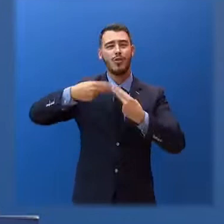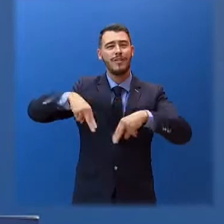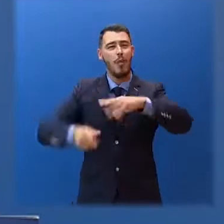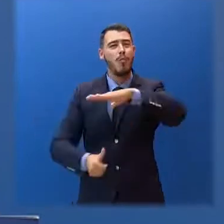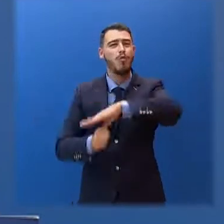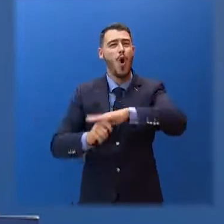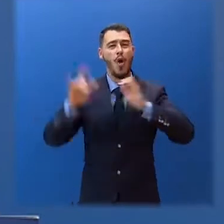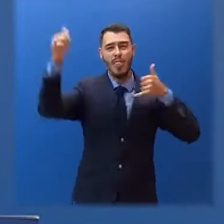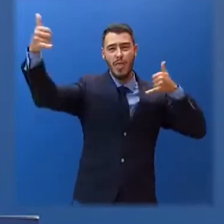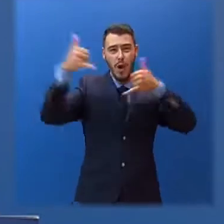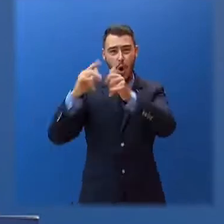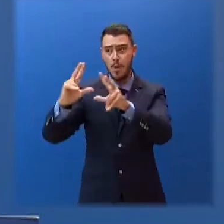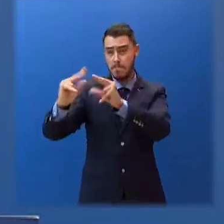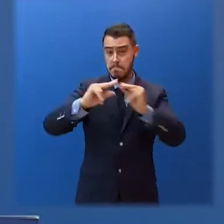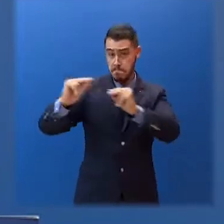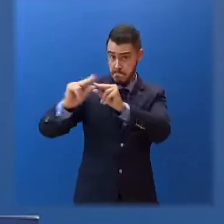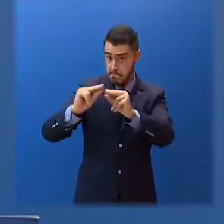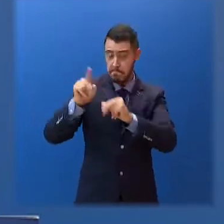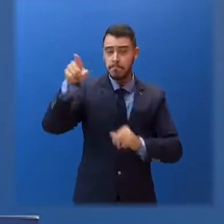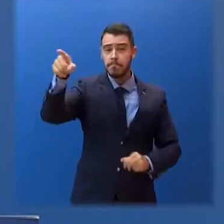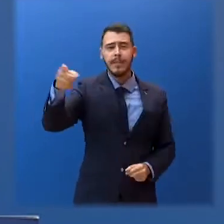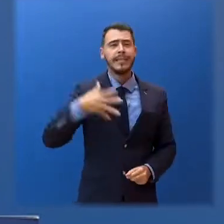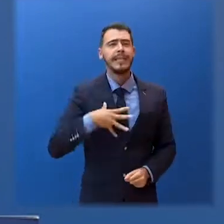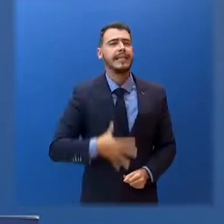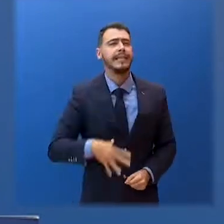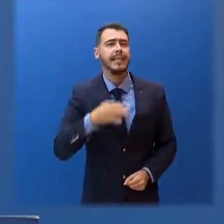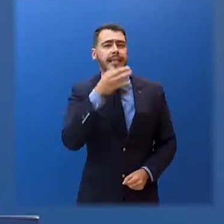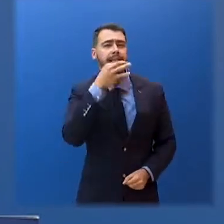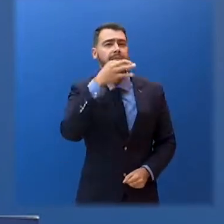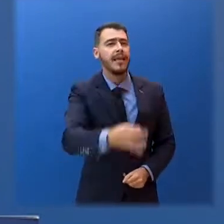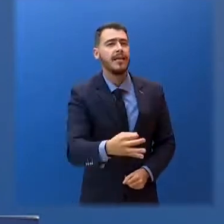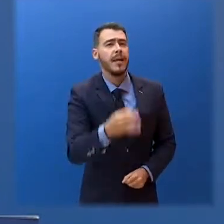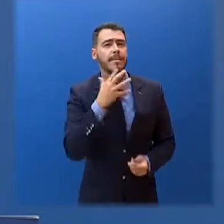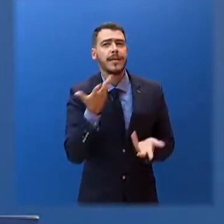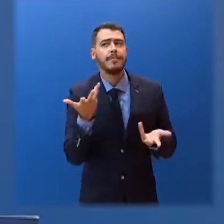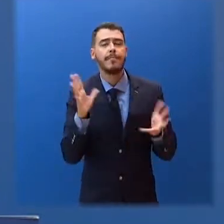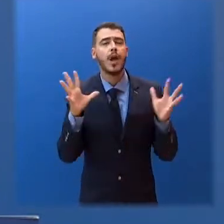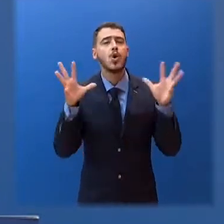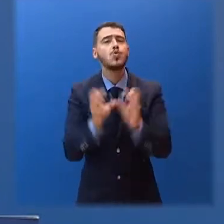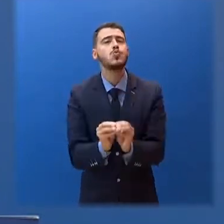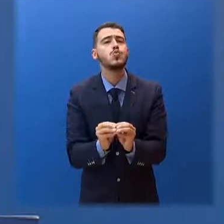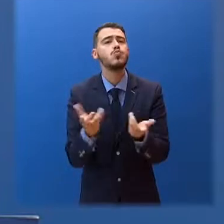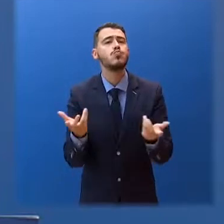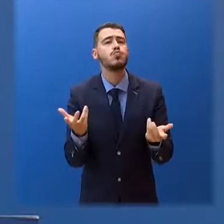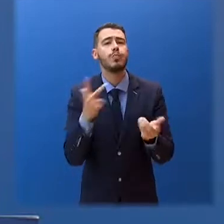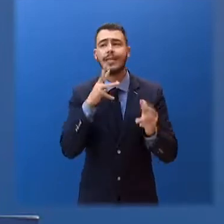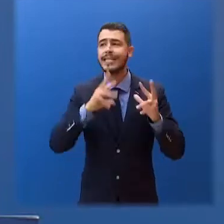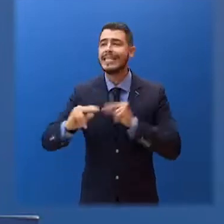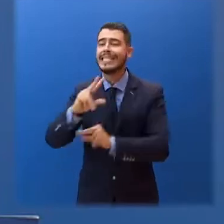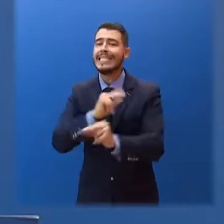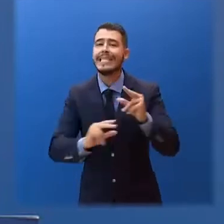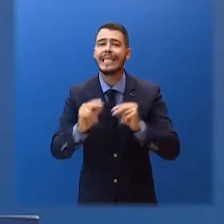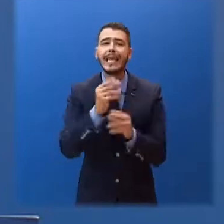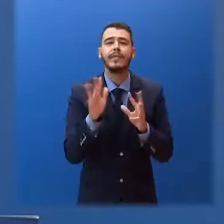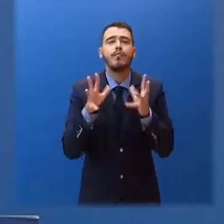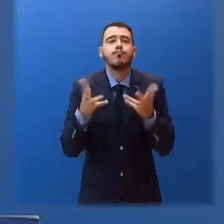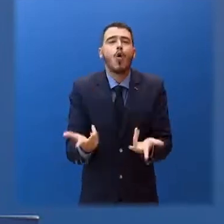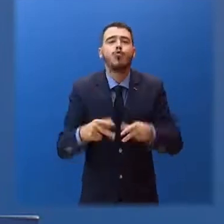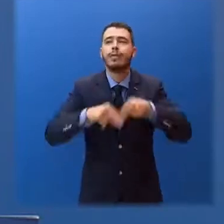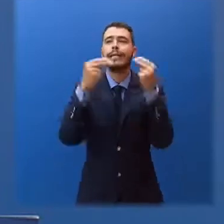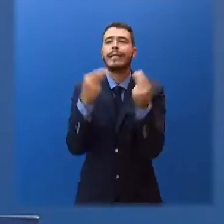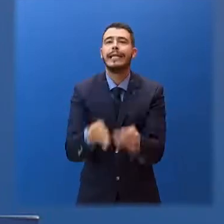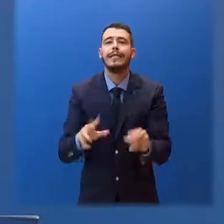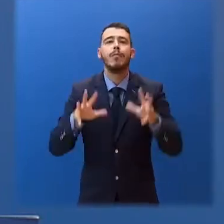του Προέδρου του Ευρωπαϊκού Συμβουλίου τι εννοεί με αυτή την πολυμερή, ποια θέματα βάζει σε αυτή τη συζήτηση? Έγιναν κάποιες